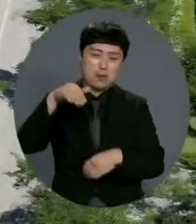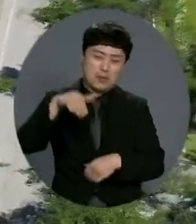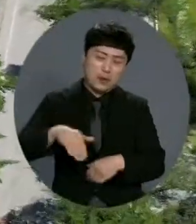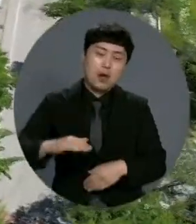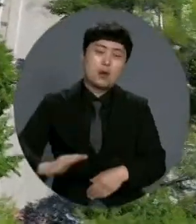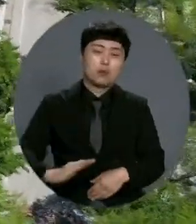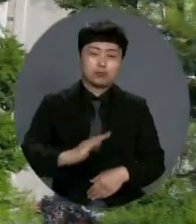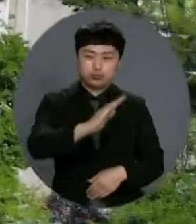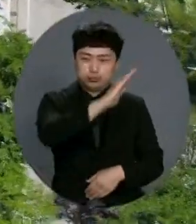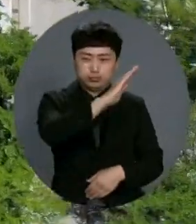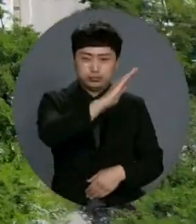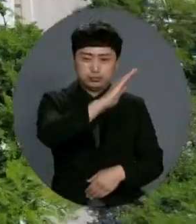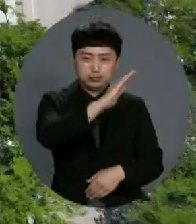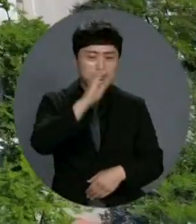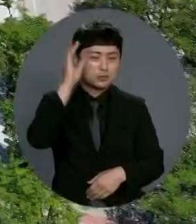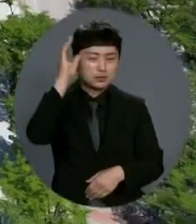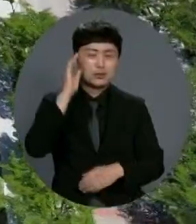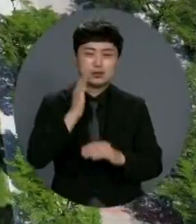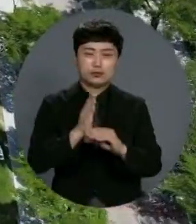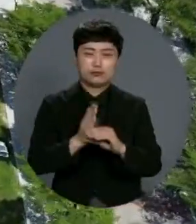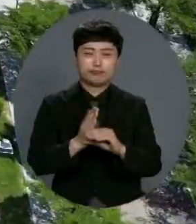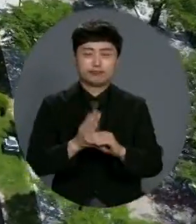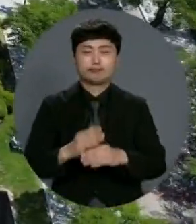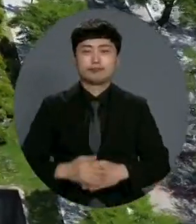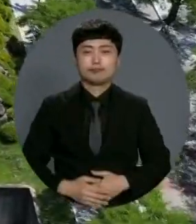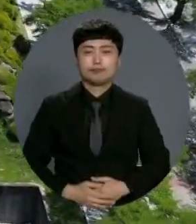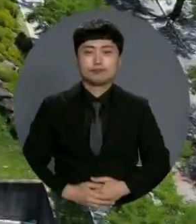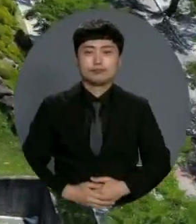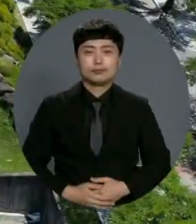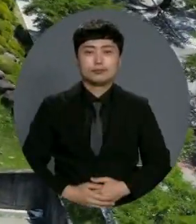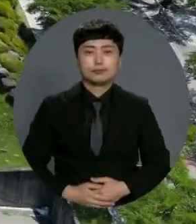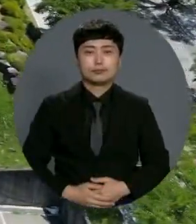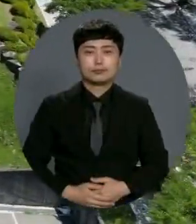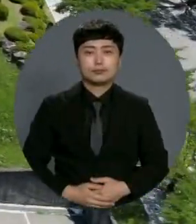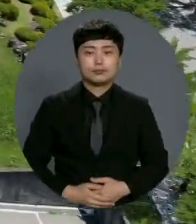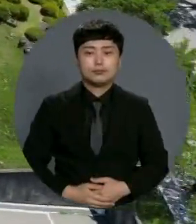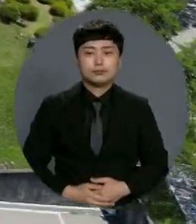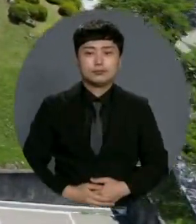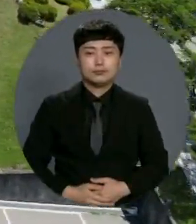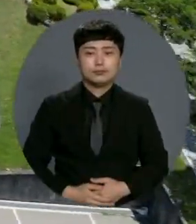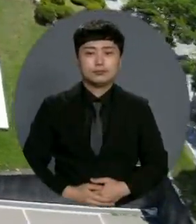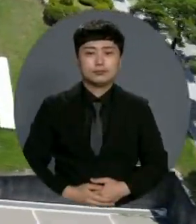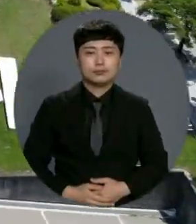자체가 달라질 것으로 기대를 모읍니다. MBC 뉴스 권윤수입니다.